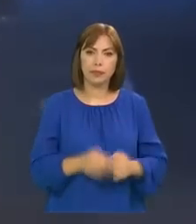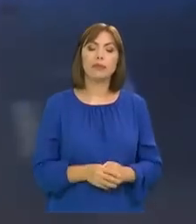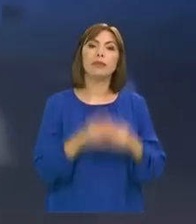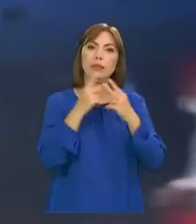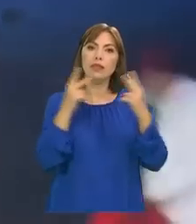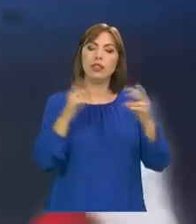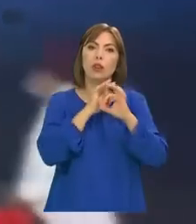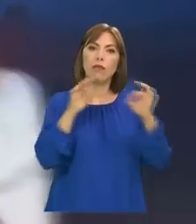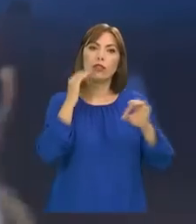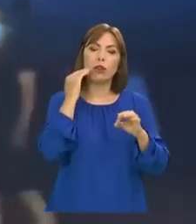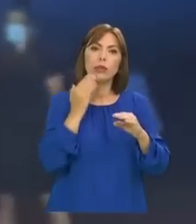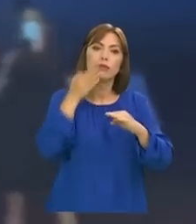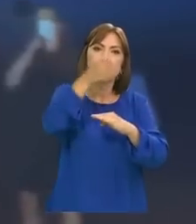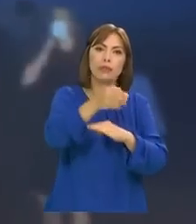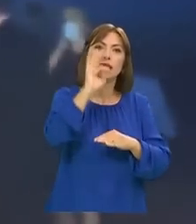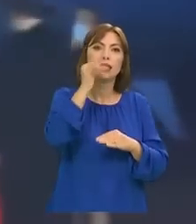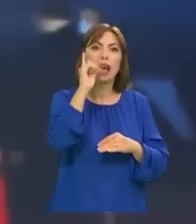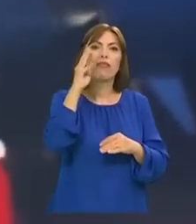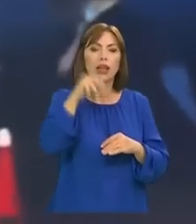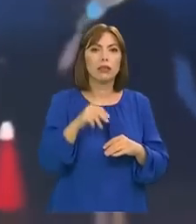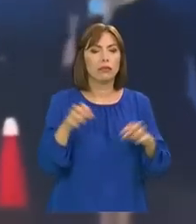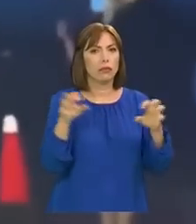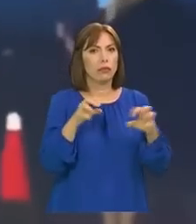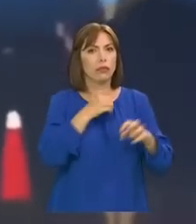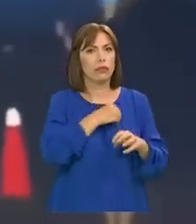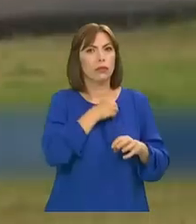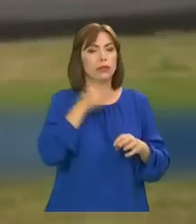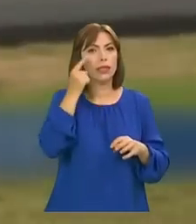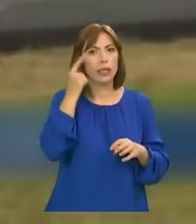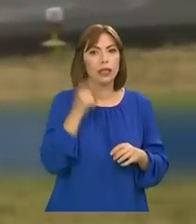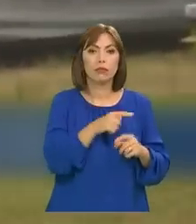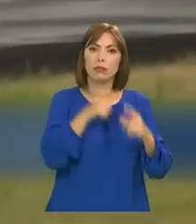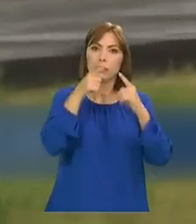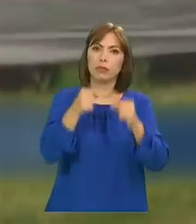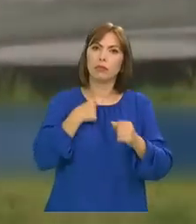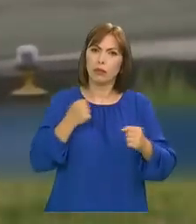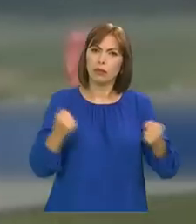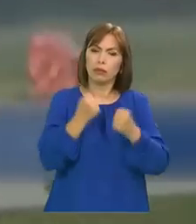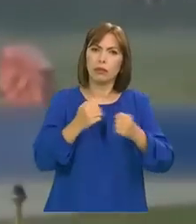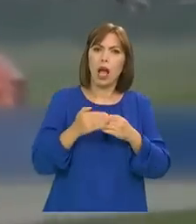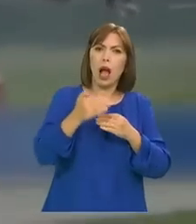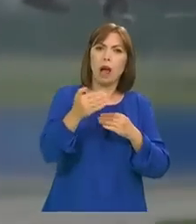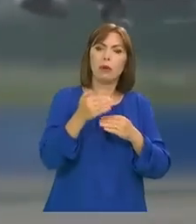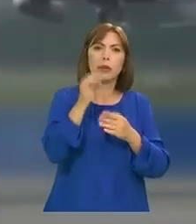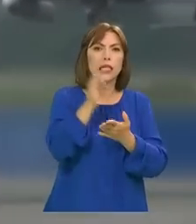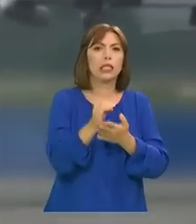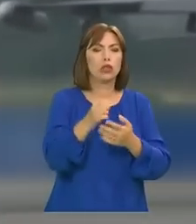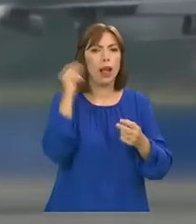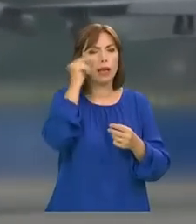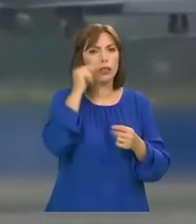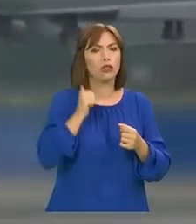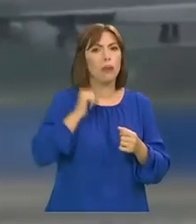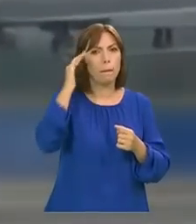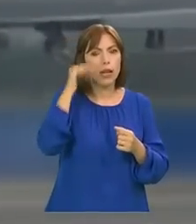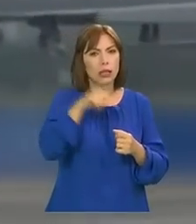Vizita oficialului american în Taiwan i-a iritat pe chinezi. În replică, Beijingul a anunțat manevre de amploare în apropierea insulei. Exercițiile militare